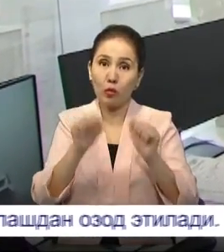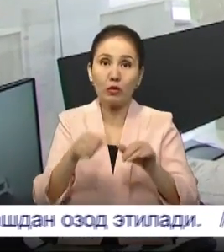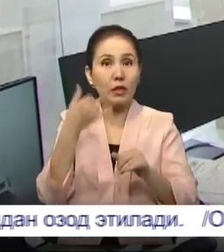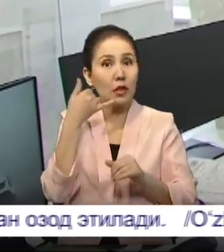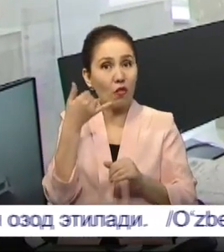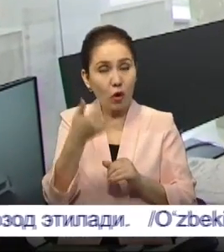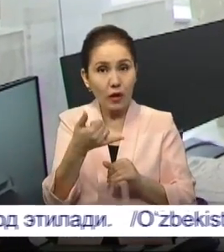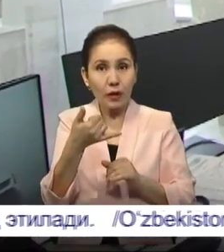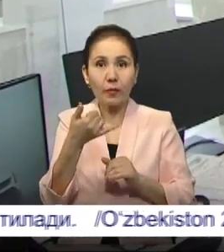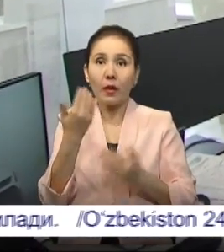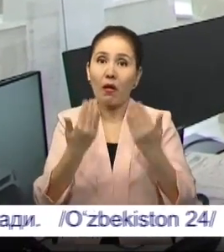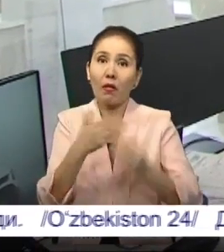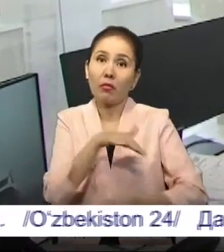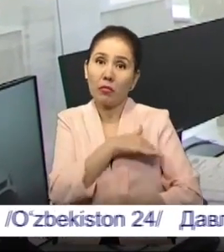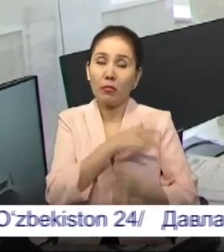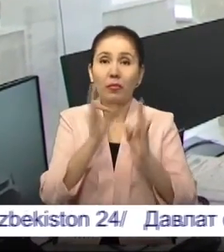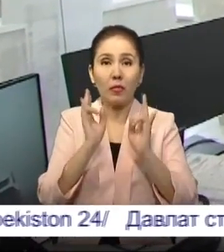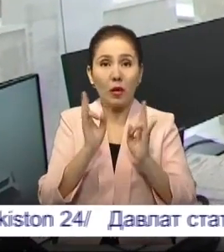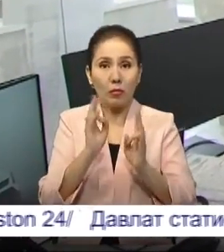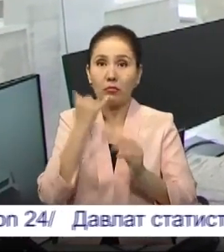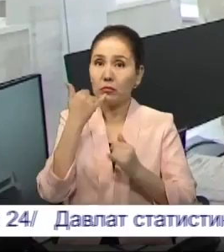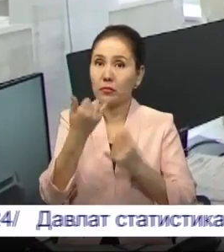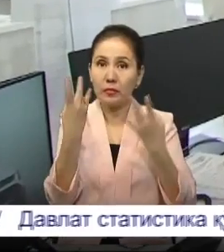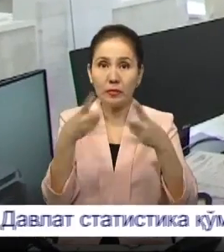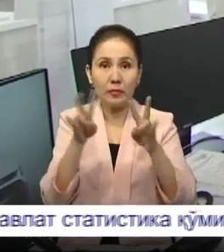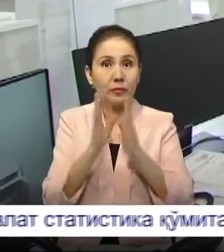berishadi, past temperaturaga unchalik chaqiruv bermayapti.